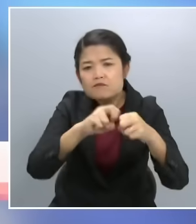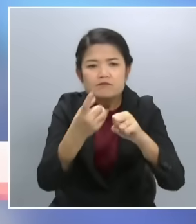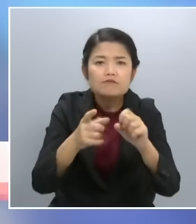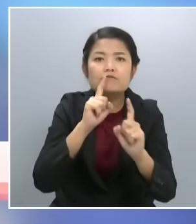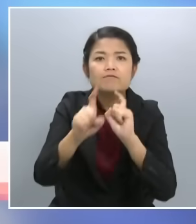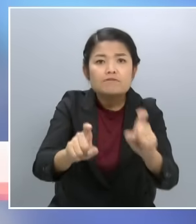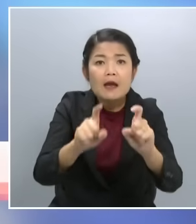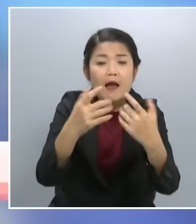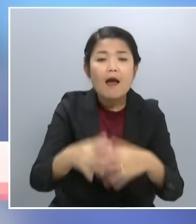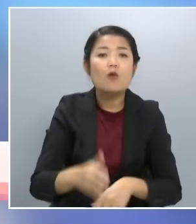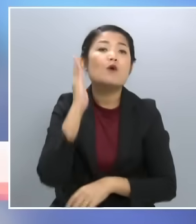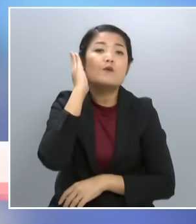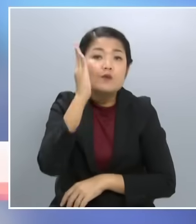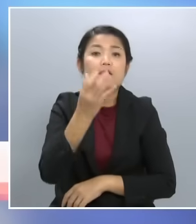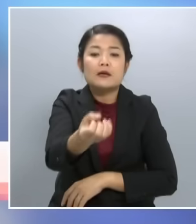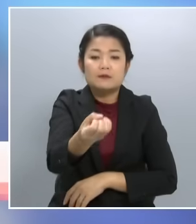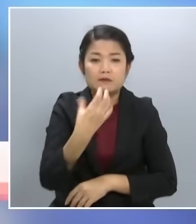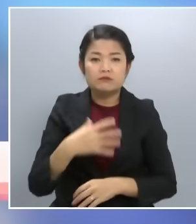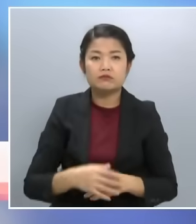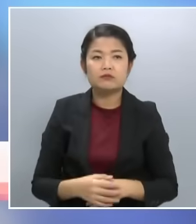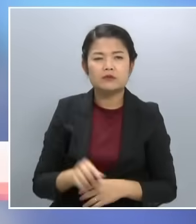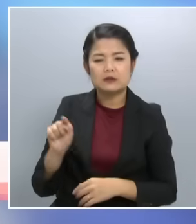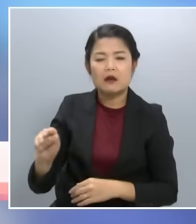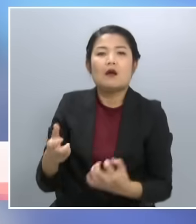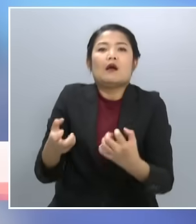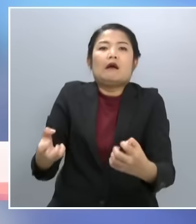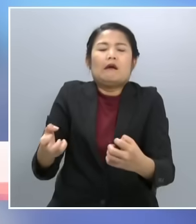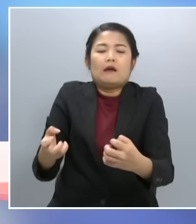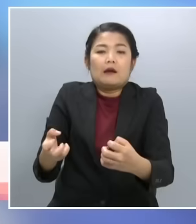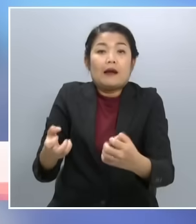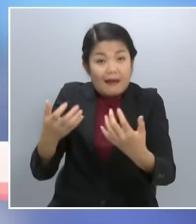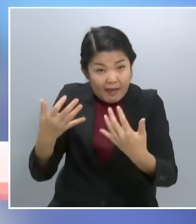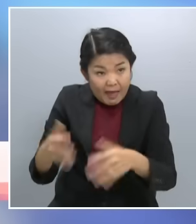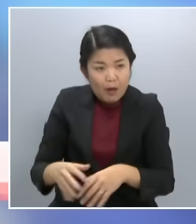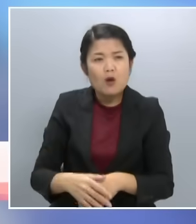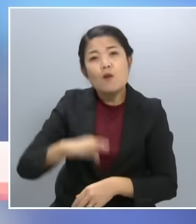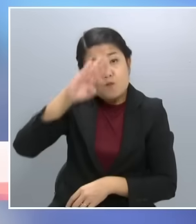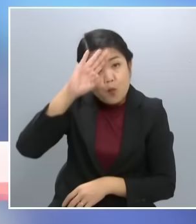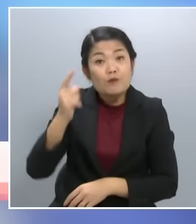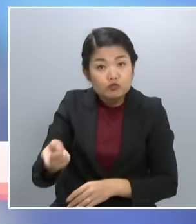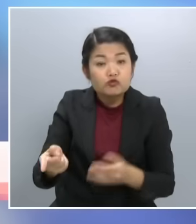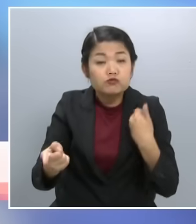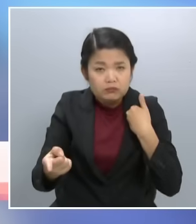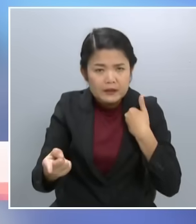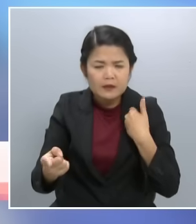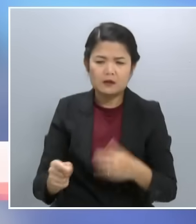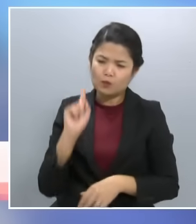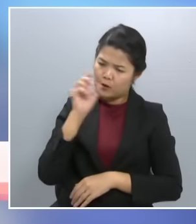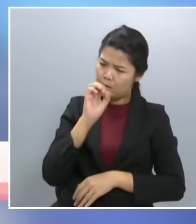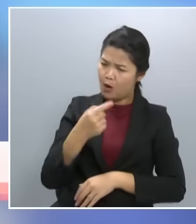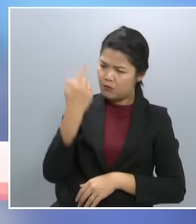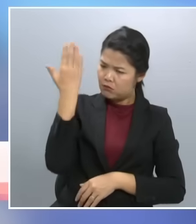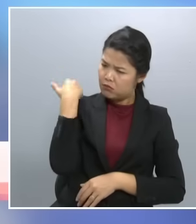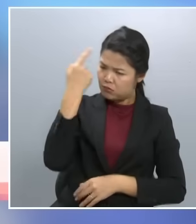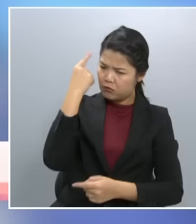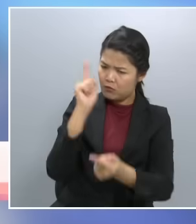ปรากฏว่าโบ้เนี่ยบอกว่าแพรวเนี่ยเขาชักเกร็งแล้วแพรวเนี่ยเขามีโรคประจำตัวเธอจึงบอกไปว่าตั้งแต่รู้จักกับแพรว